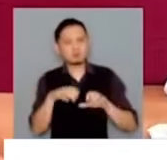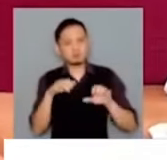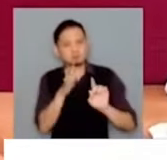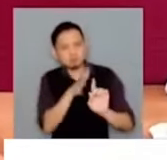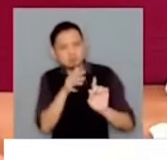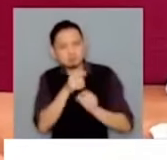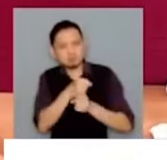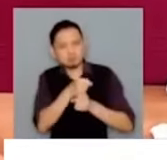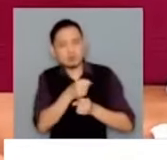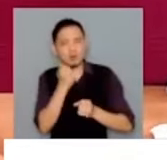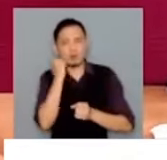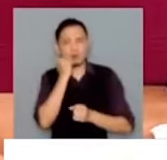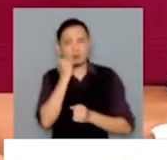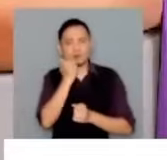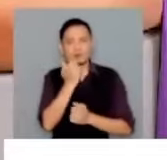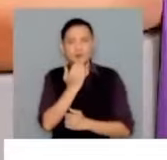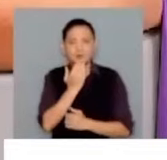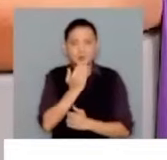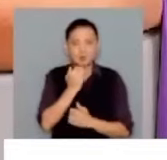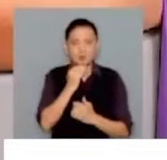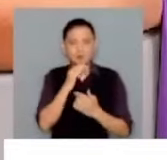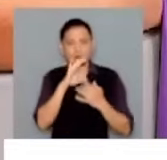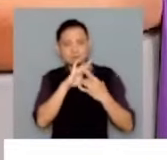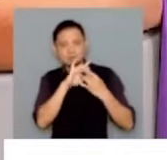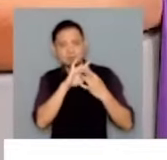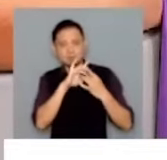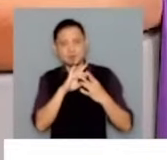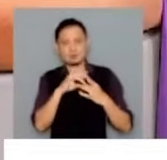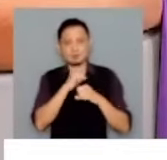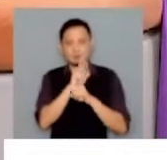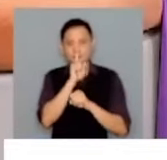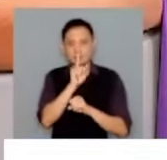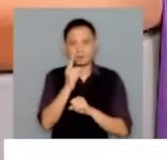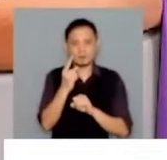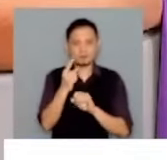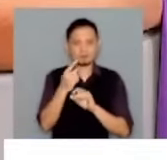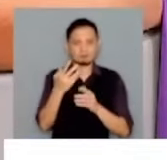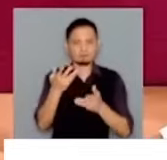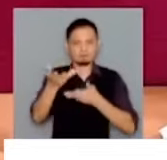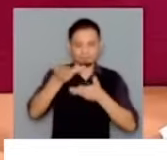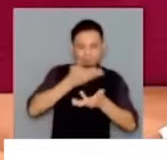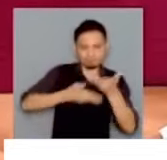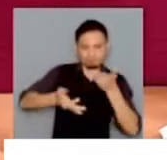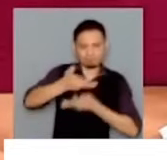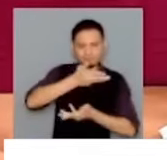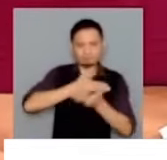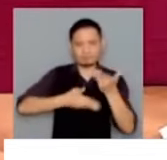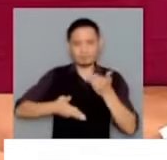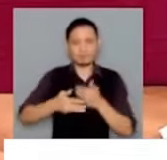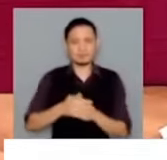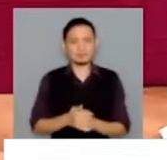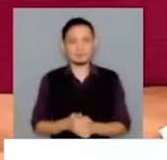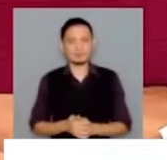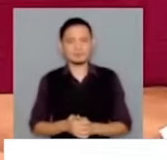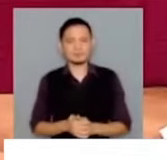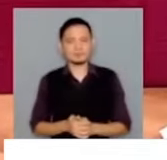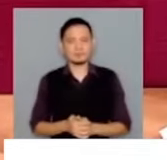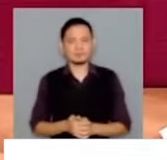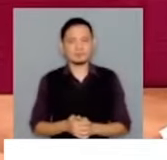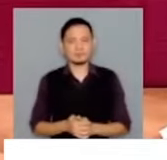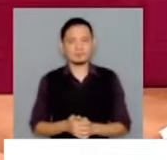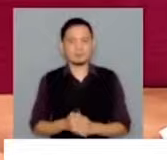mas... parang mas nanay-in-love ako sa kanya kasi the way siya magpaka-father sa baby. And then, parang